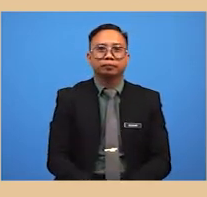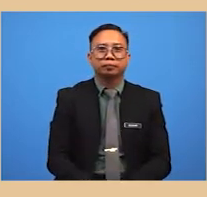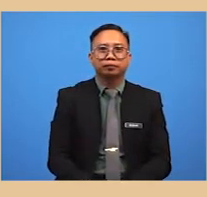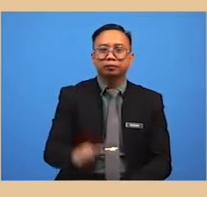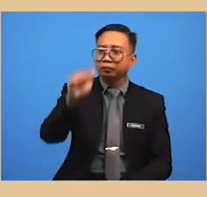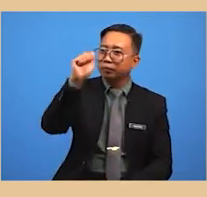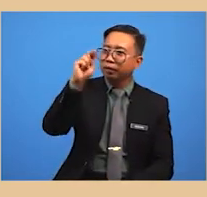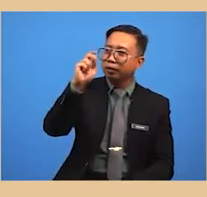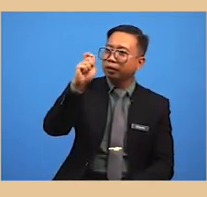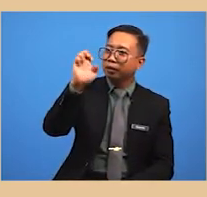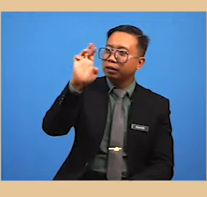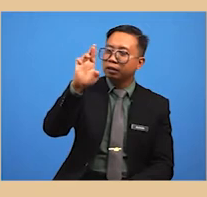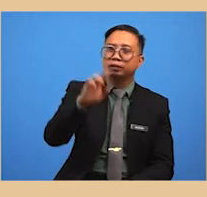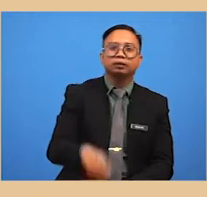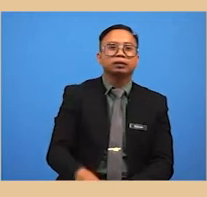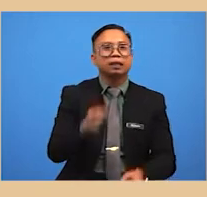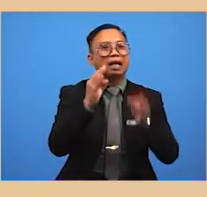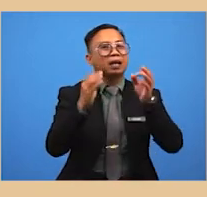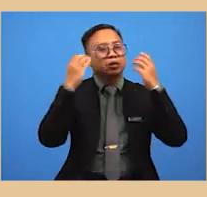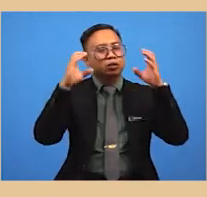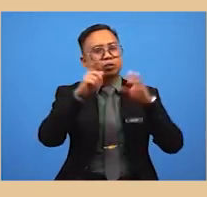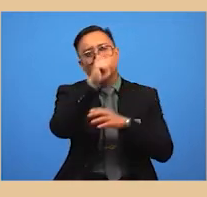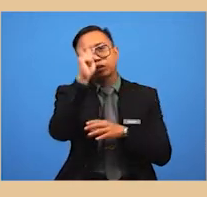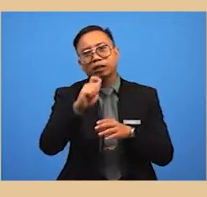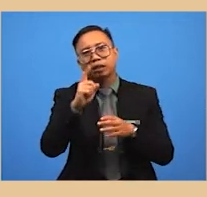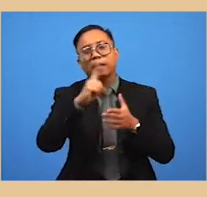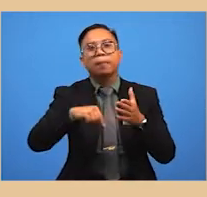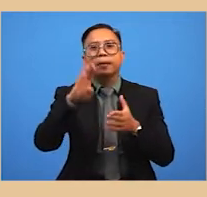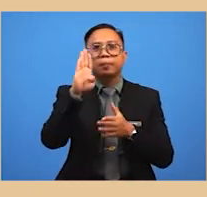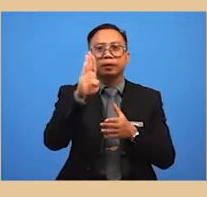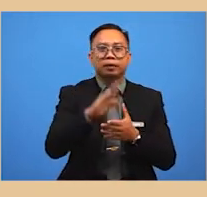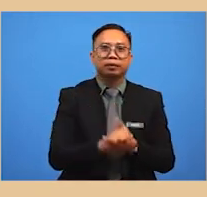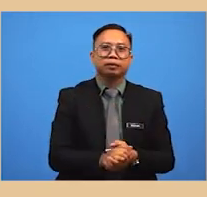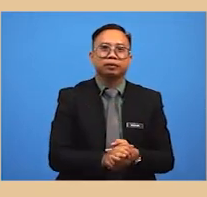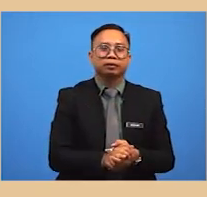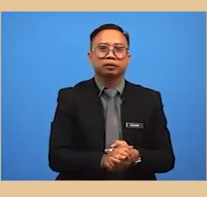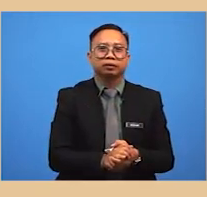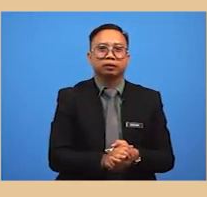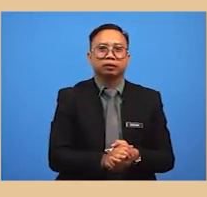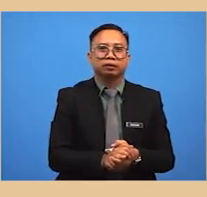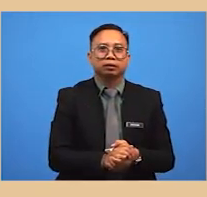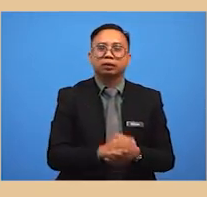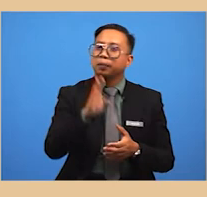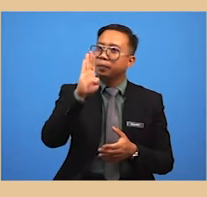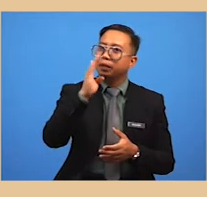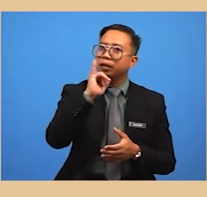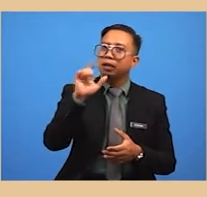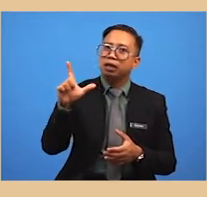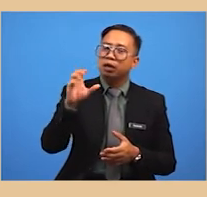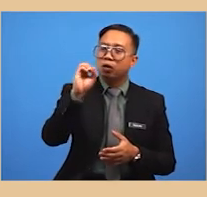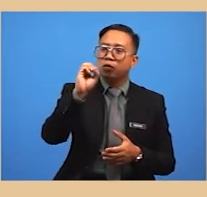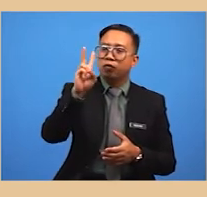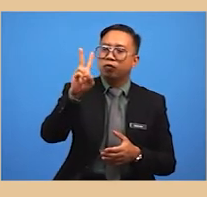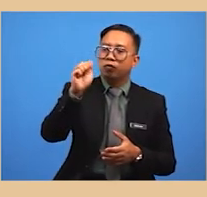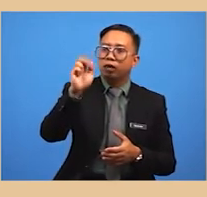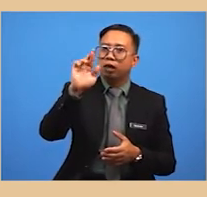iaitu anther. Kalau cikgu tanya, apakah itu B? Ya betul, B ialah